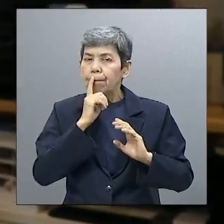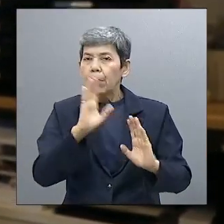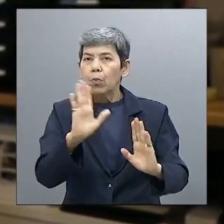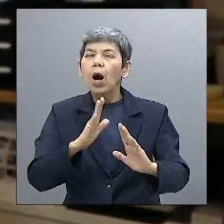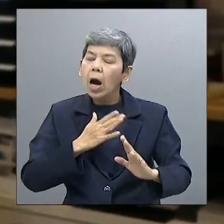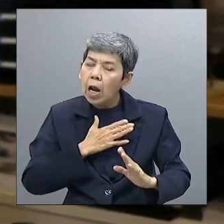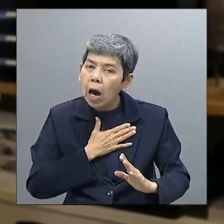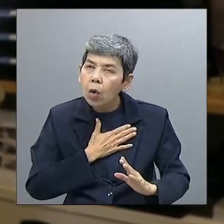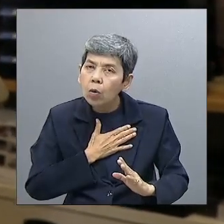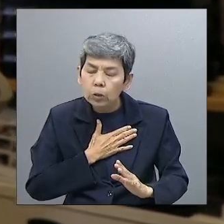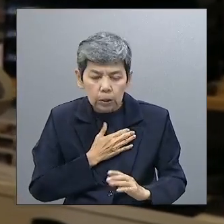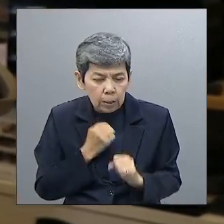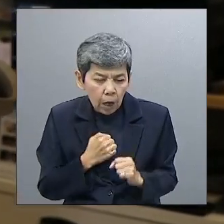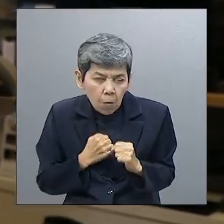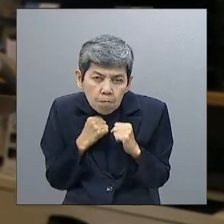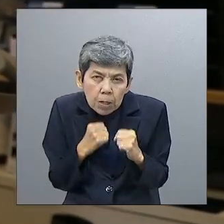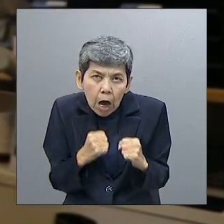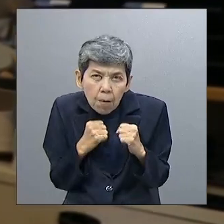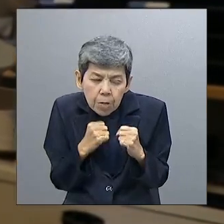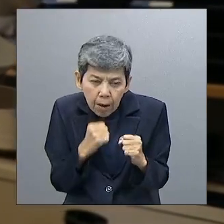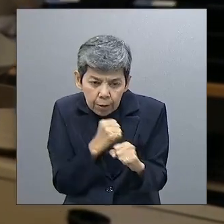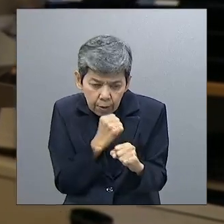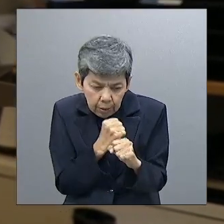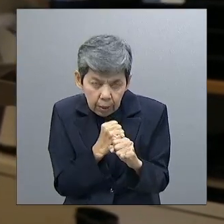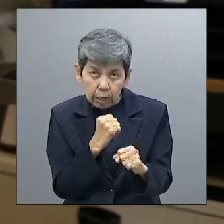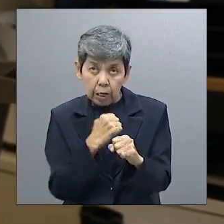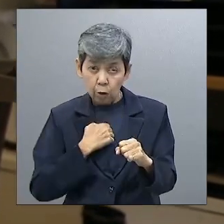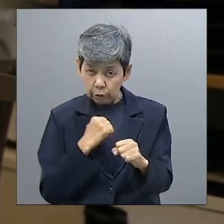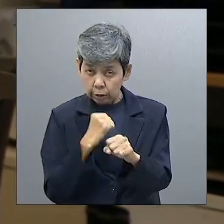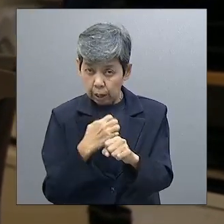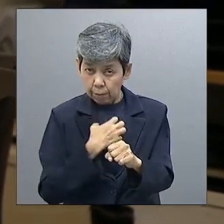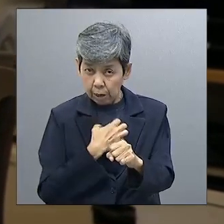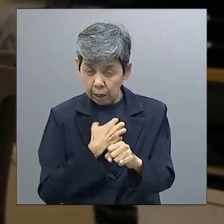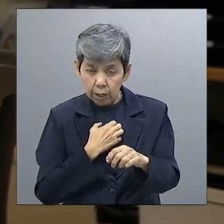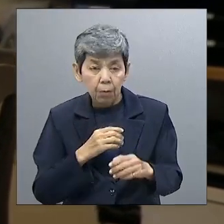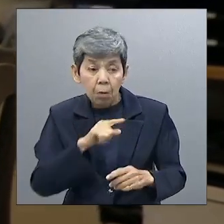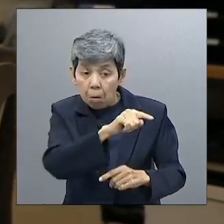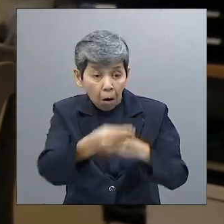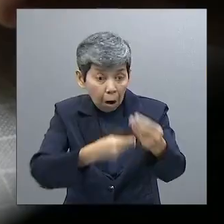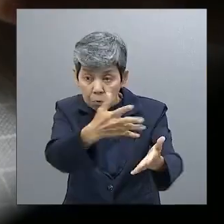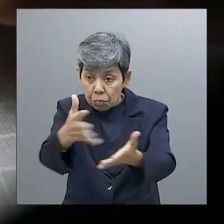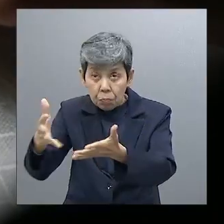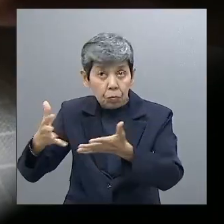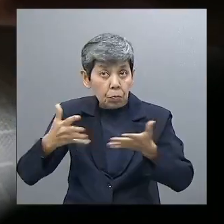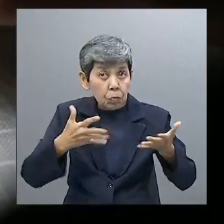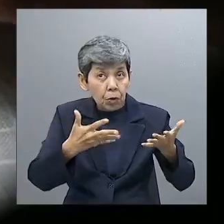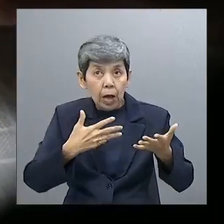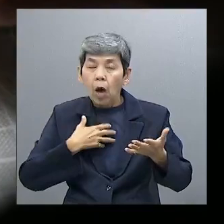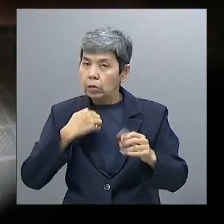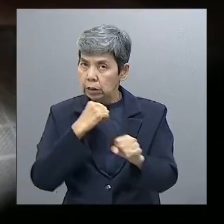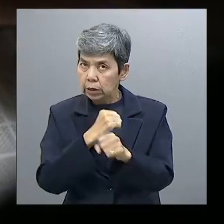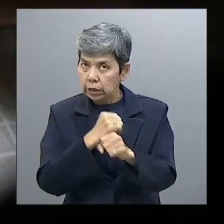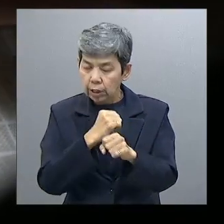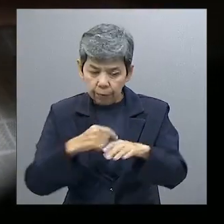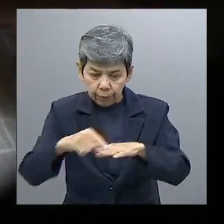มเรียกว่ามันใช้ความพยายามแล้วกันคือเวลาเราจะทำอะไรขึ้นมาสักอย่างในขณะที่ในตลาดมันไม่มีเนี่ยเช่นจะประดิษฐ์